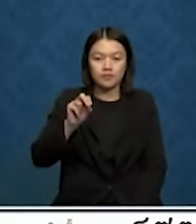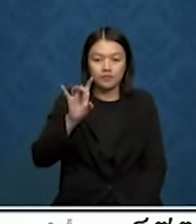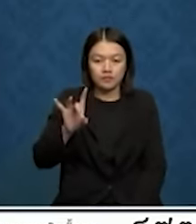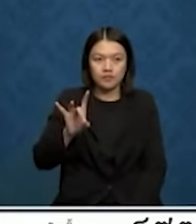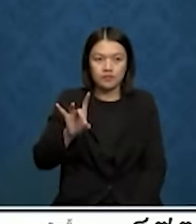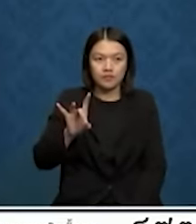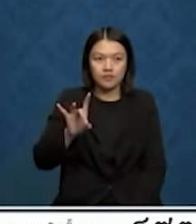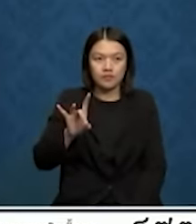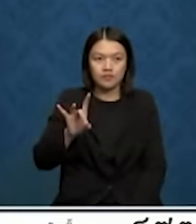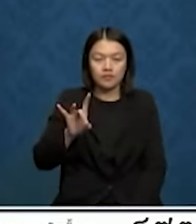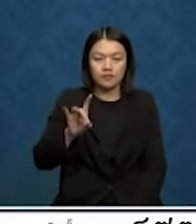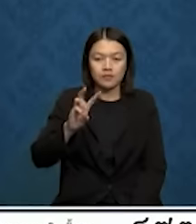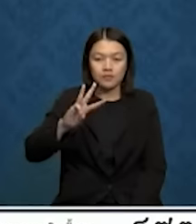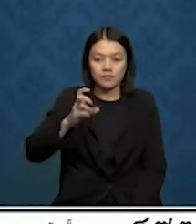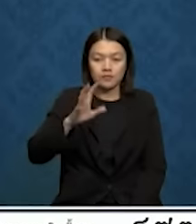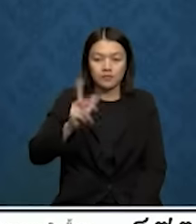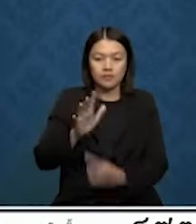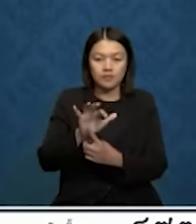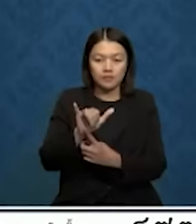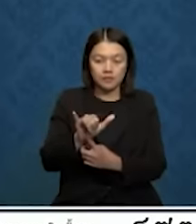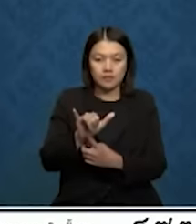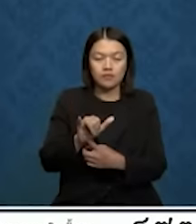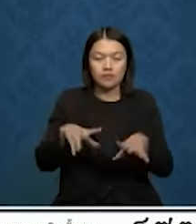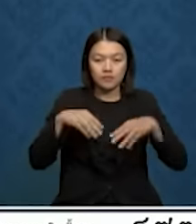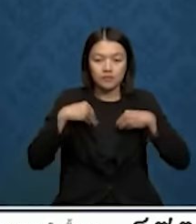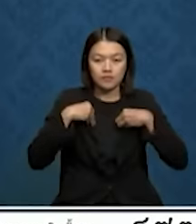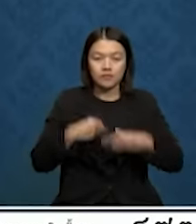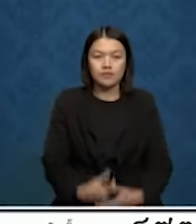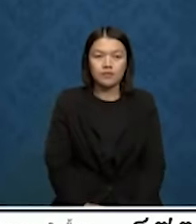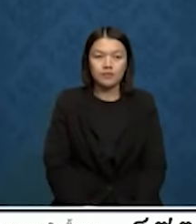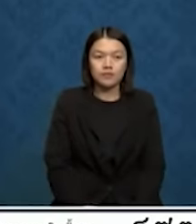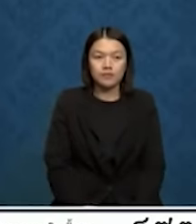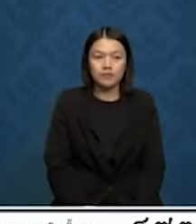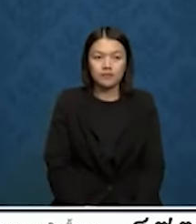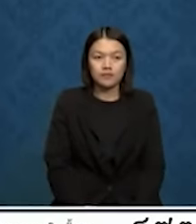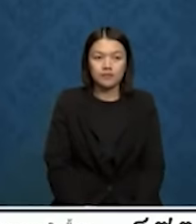338นายวิชัยสุดสวัสดิ ์เห็นชอบครับ